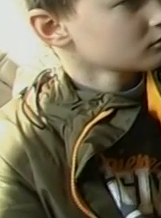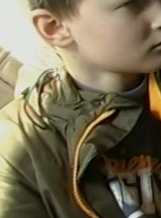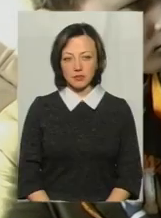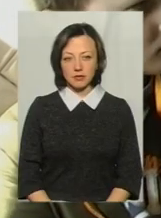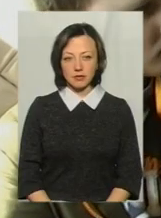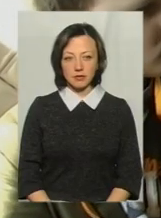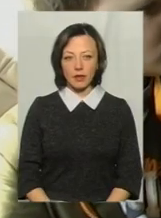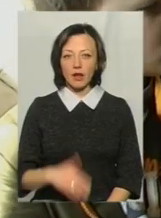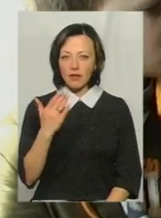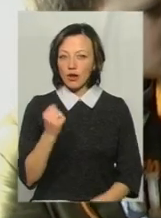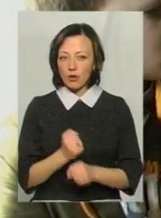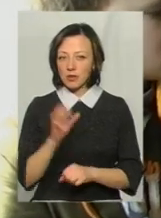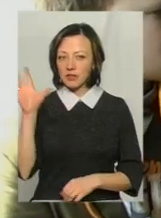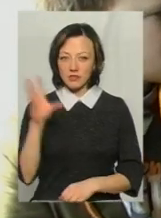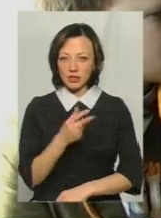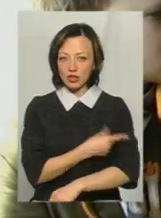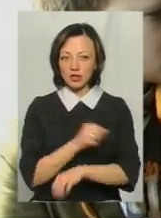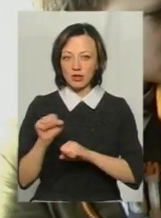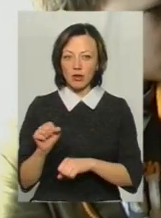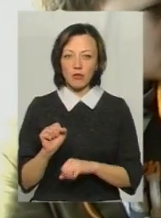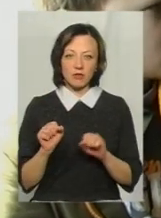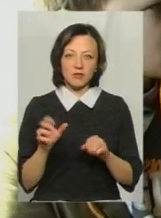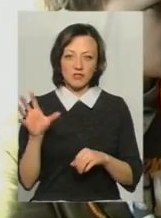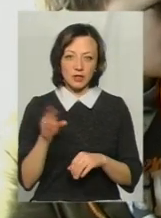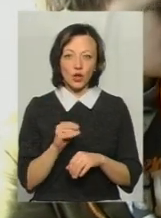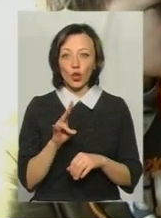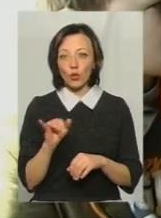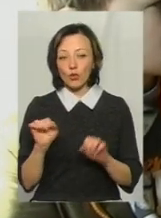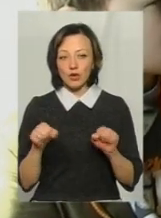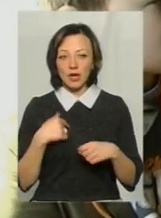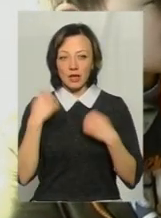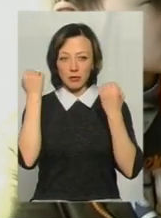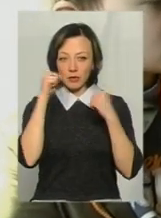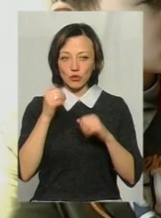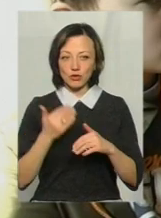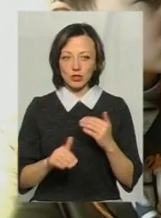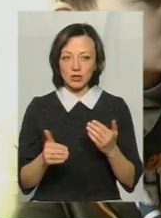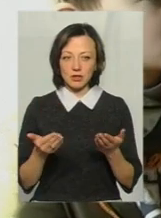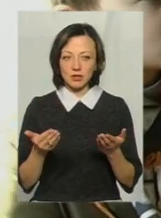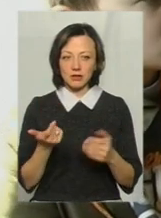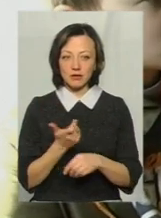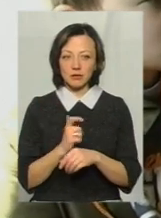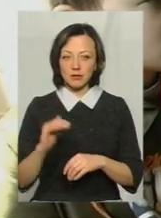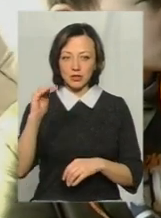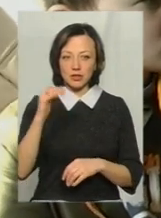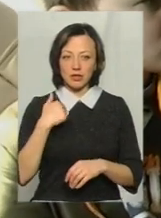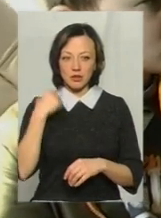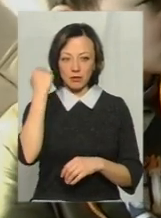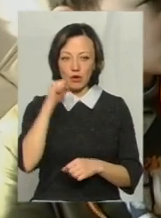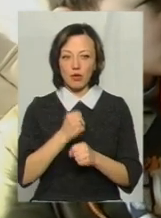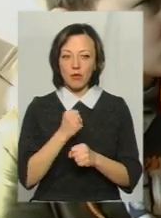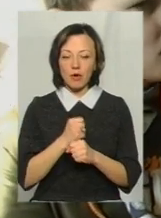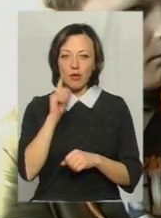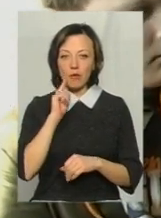Робите всі без винятку щеплення? Ну, може, не всі. Я вже не пам'ятаю, бо вже так трошки більшечки, то я робили,